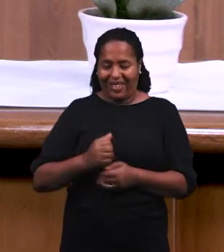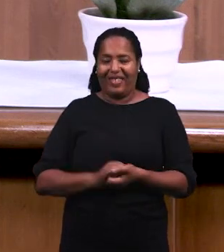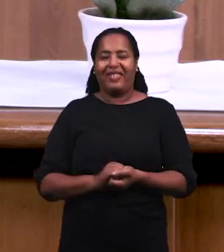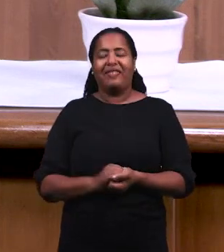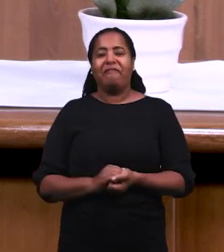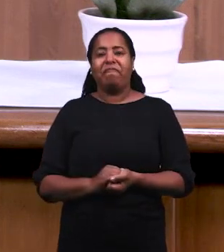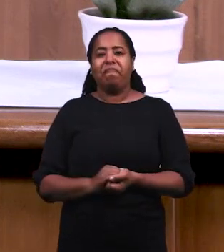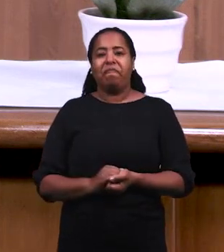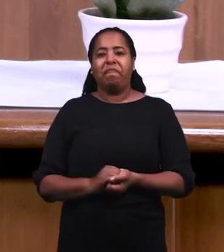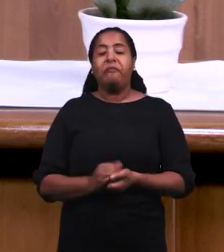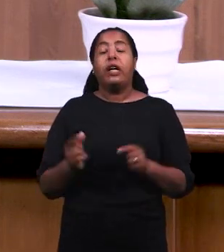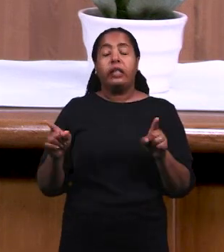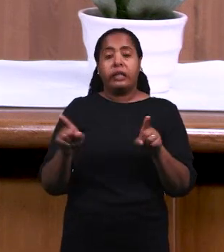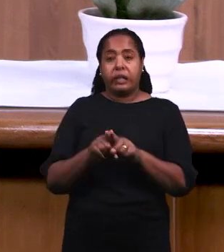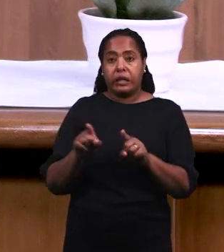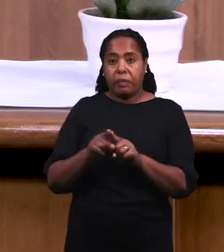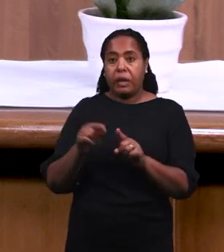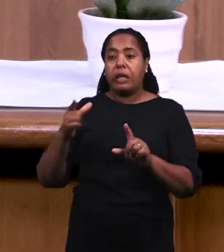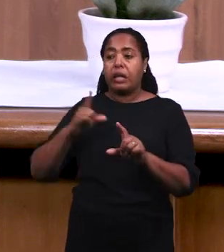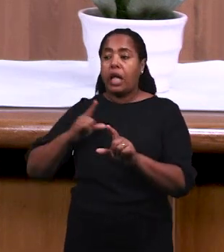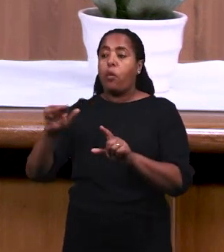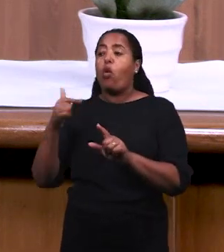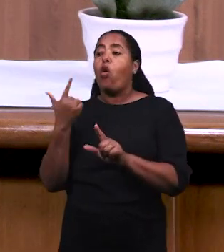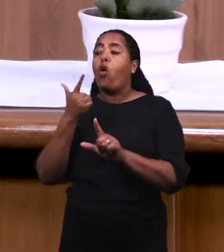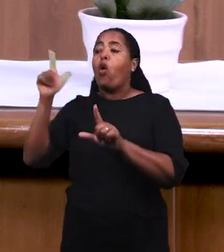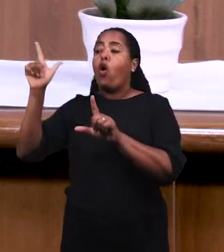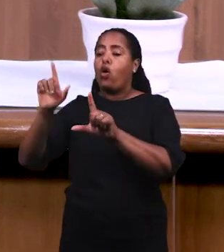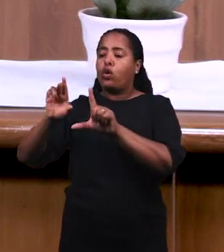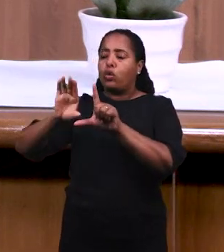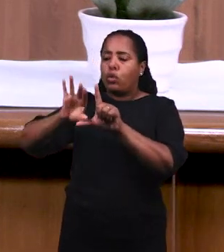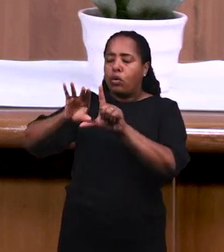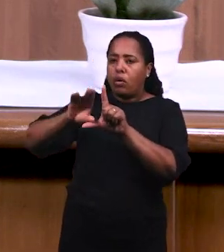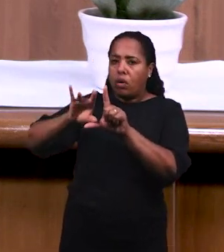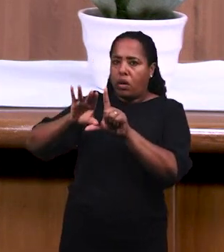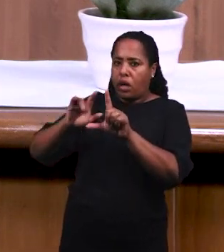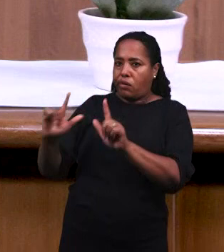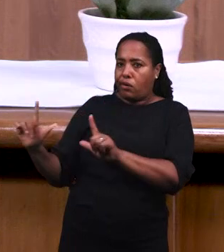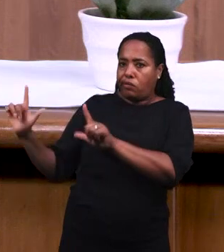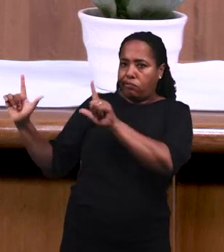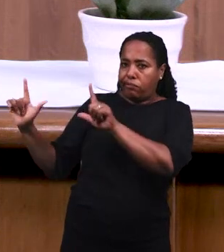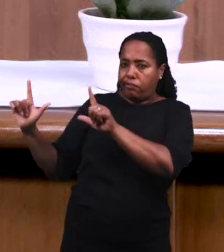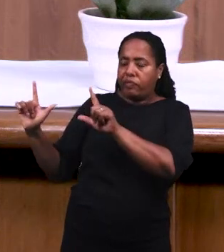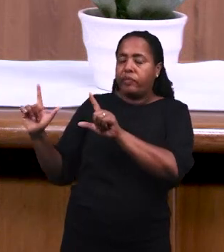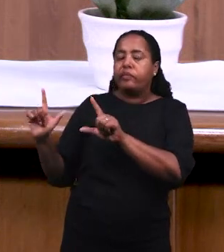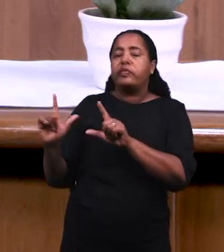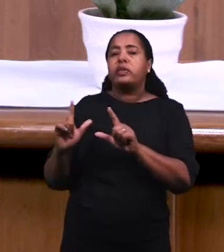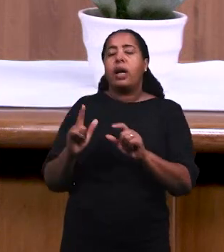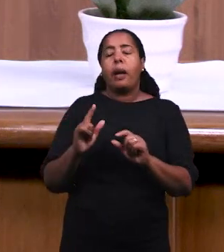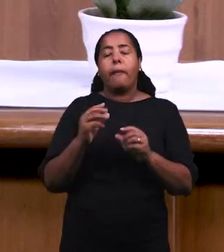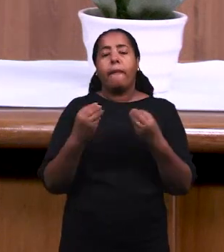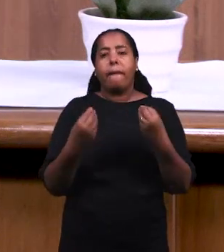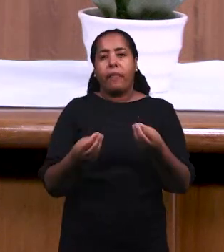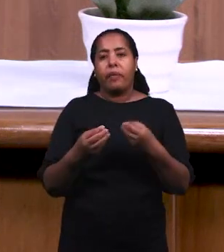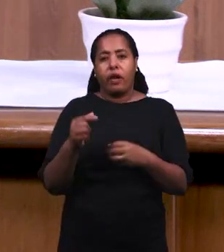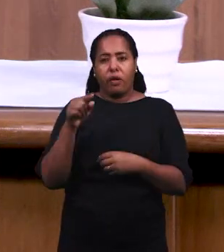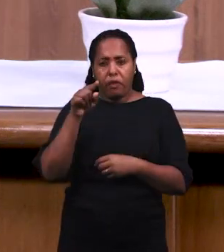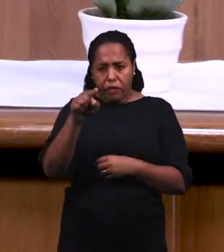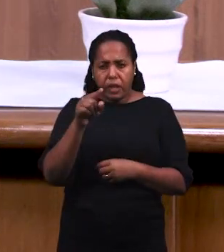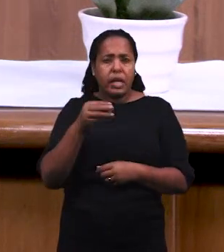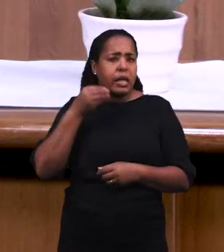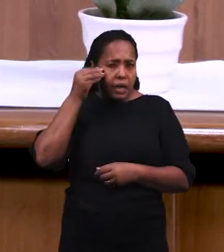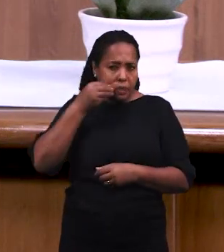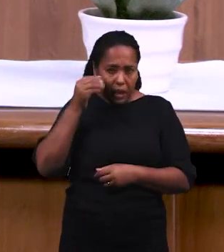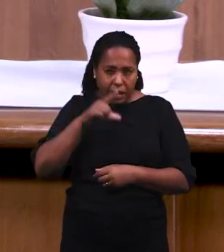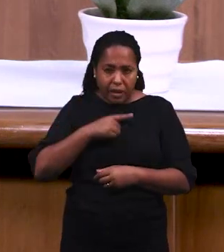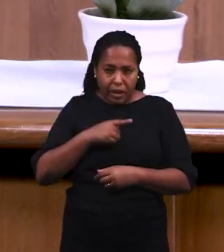Бога есть для вашей жизни. Также есть QR-код, который сейчас появился, который